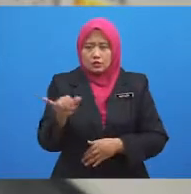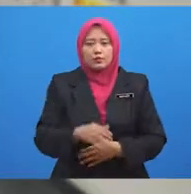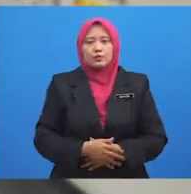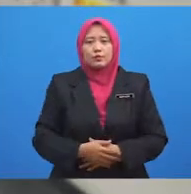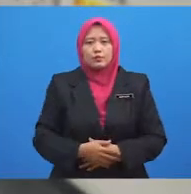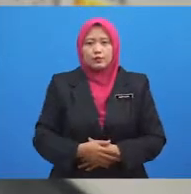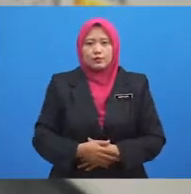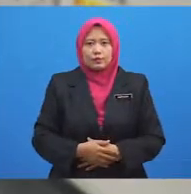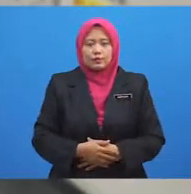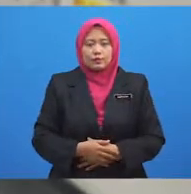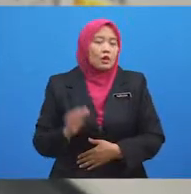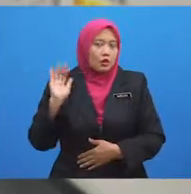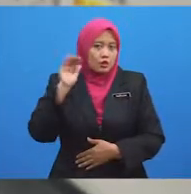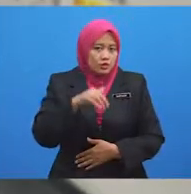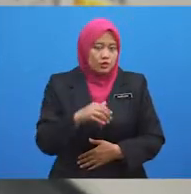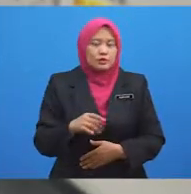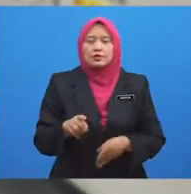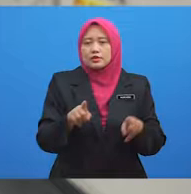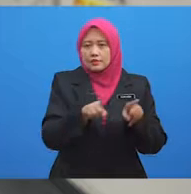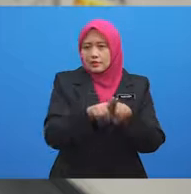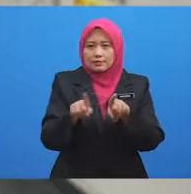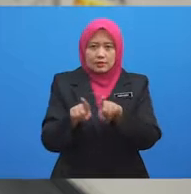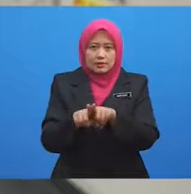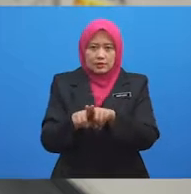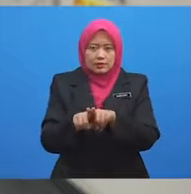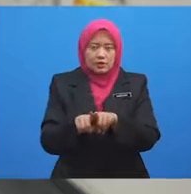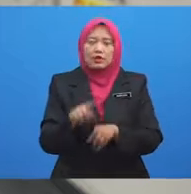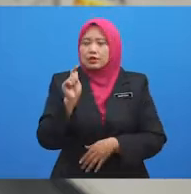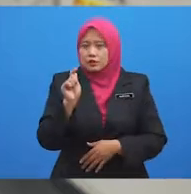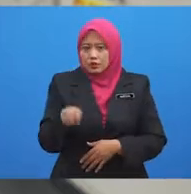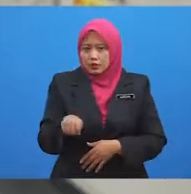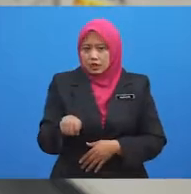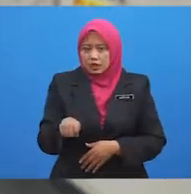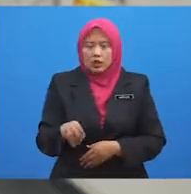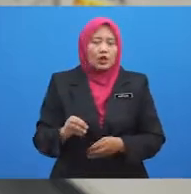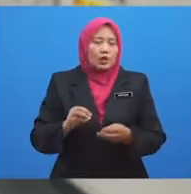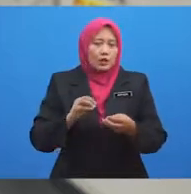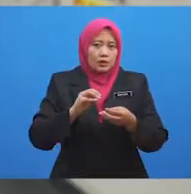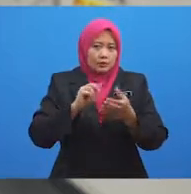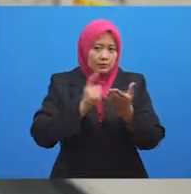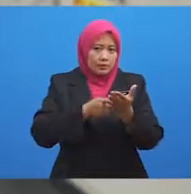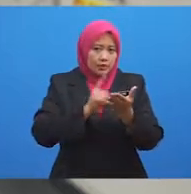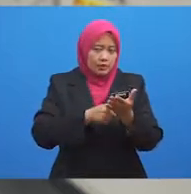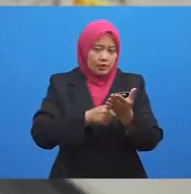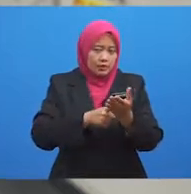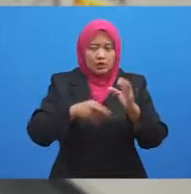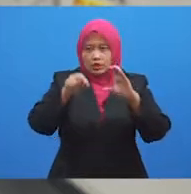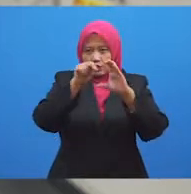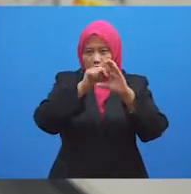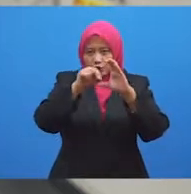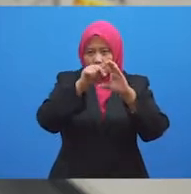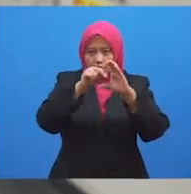Marilah kita sama-sama menentukan bilangan proton, bilangan neutron